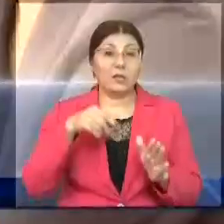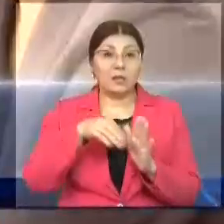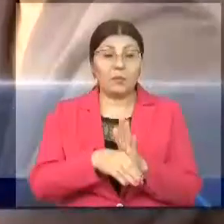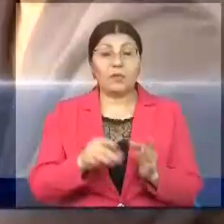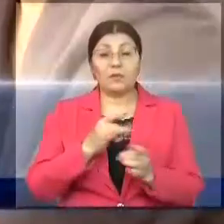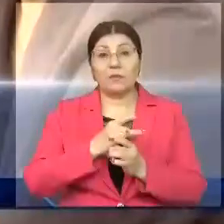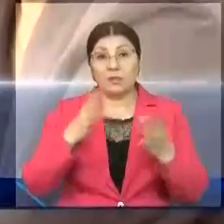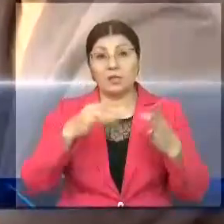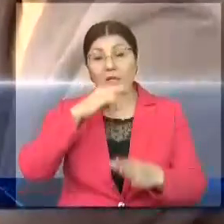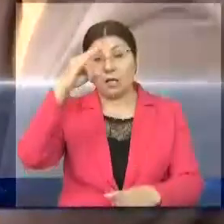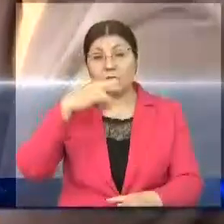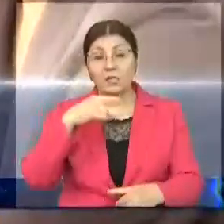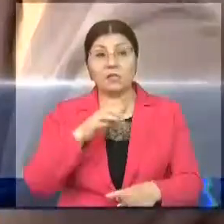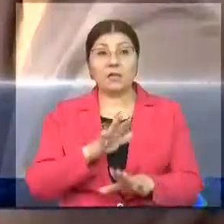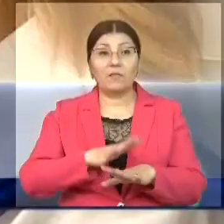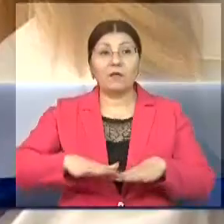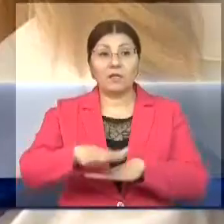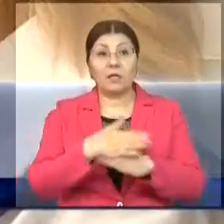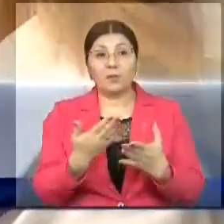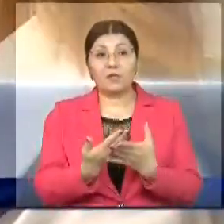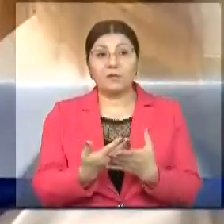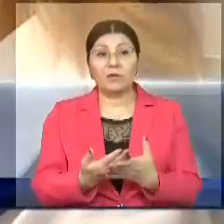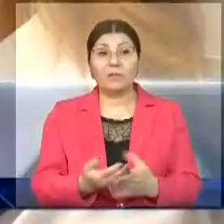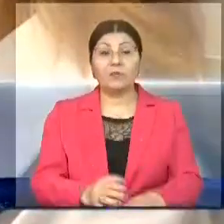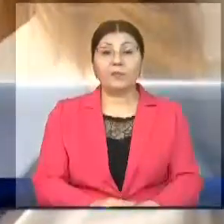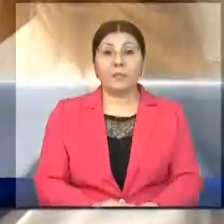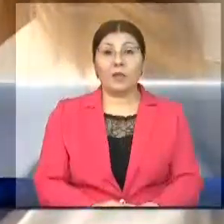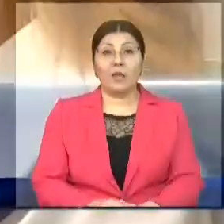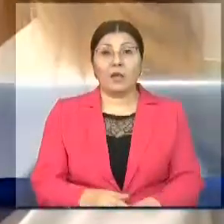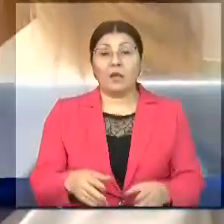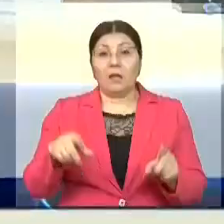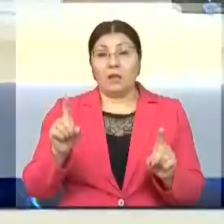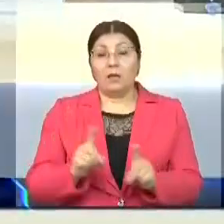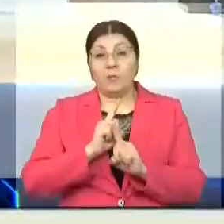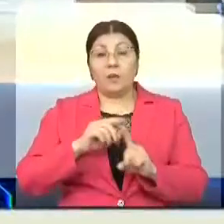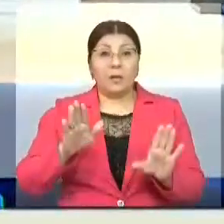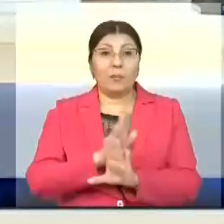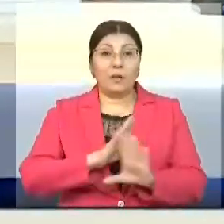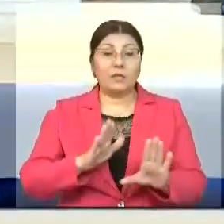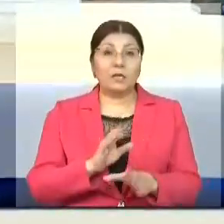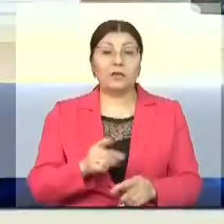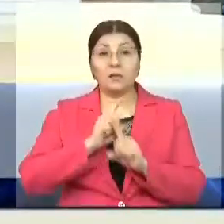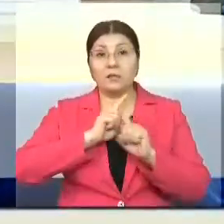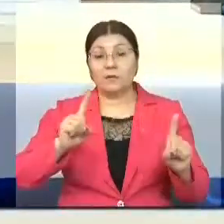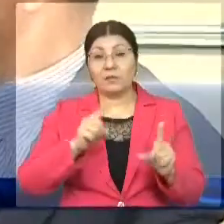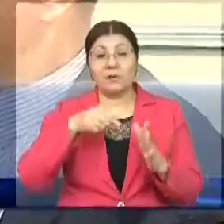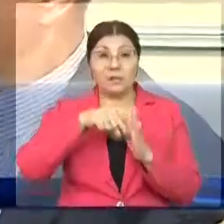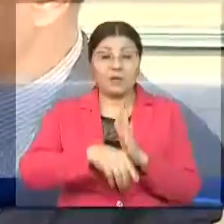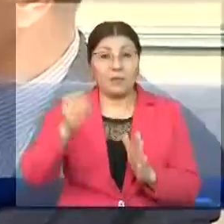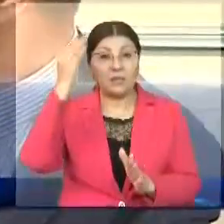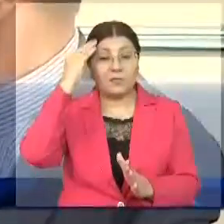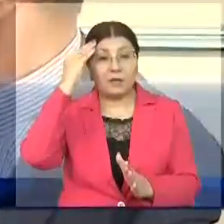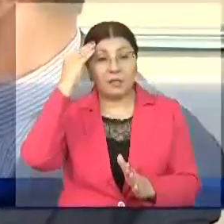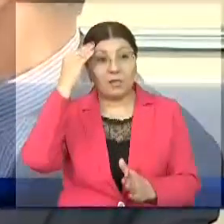культуру казахского народа, но и в духовное наследие человечества в целом. Произведения Казанғапа отличают глубокие философские мысли,